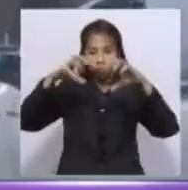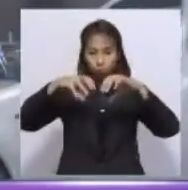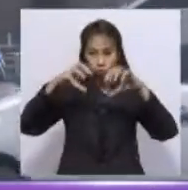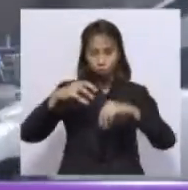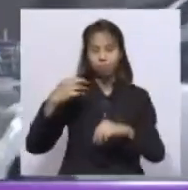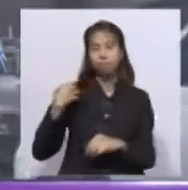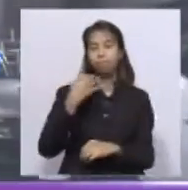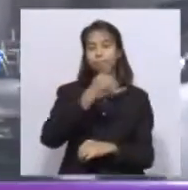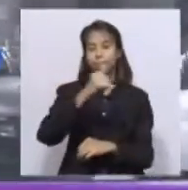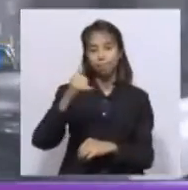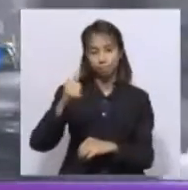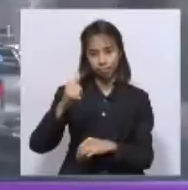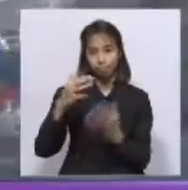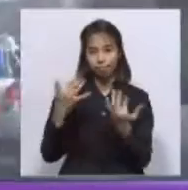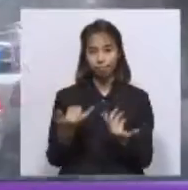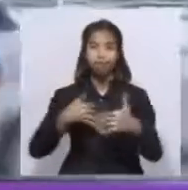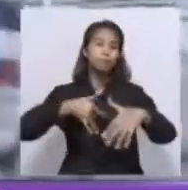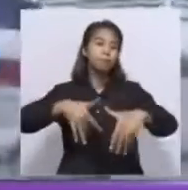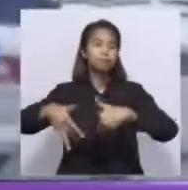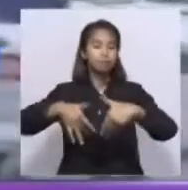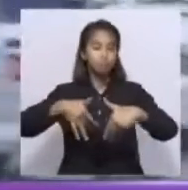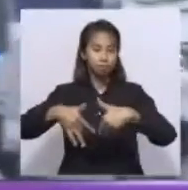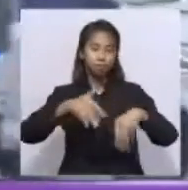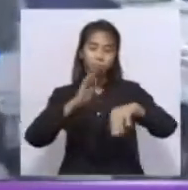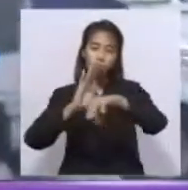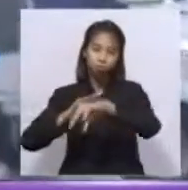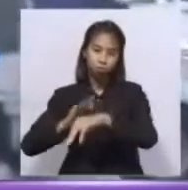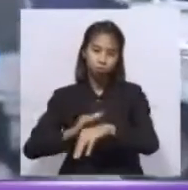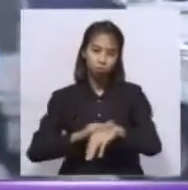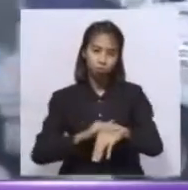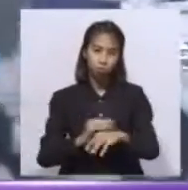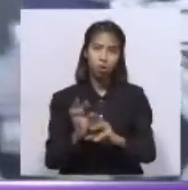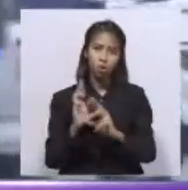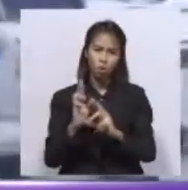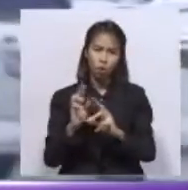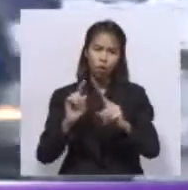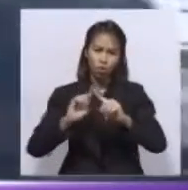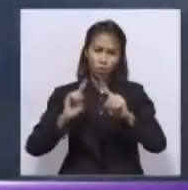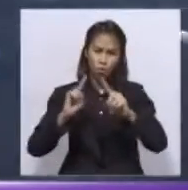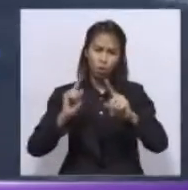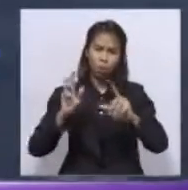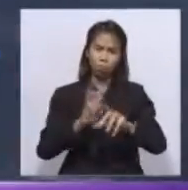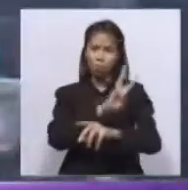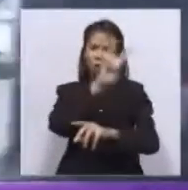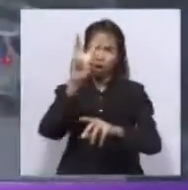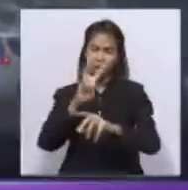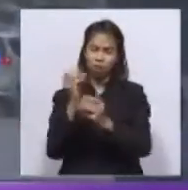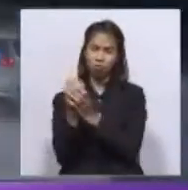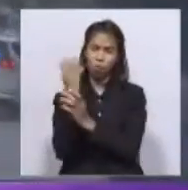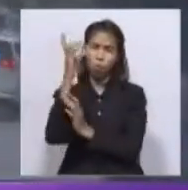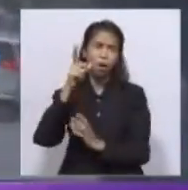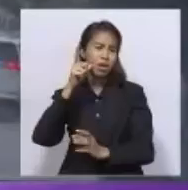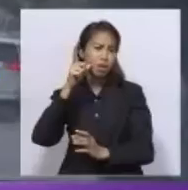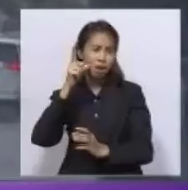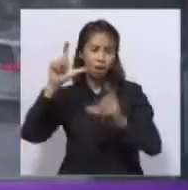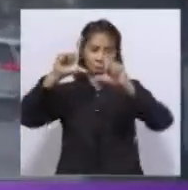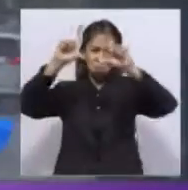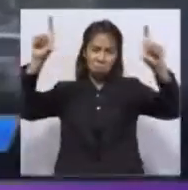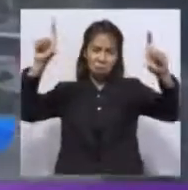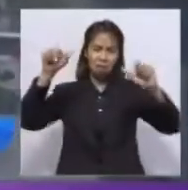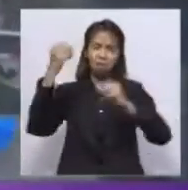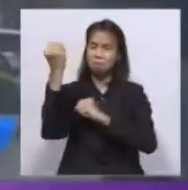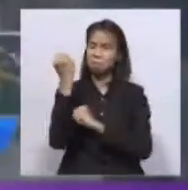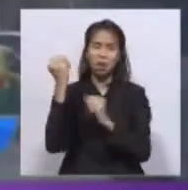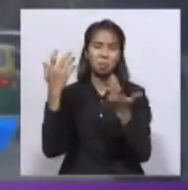ฟ้าคะนองในบางพื้นที่จึงขอให้ประชาชนบริเวณดังกล่าวหลีกเลี่ยงการอยู่ในที่โล่งแจ้งใต้ต้นไม้ใหญ่และใต้ป้ายโฆษณา